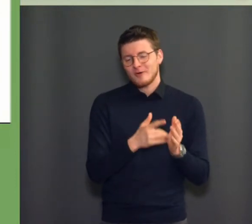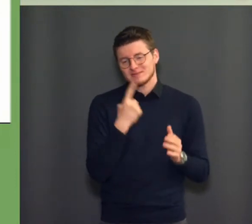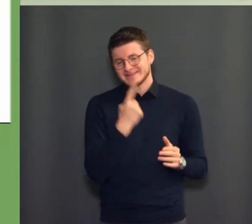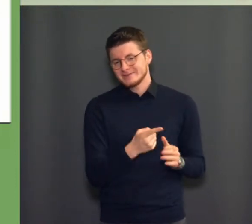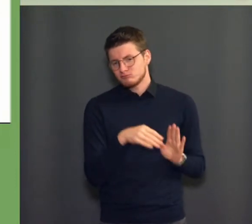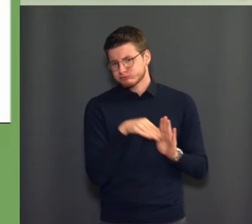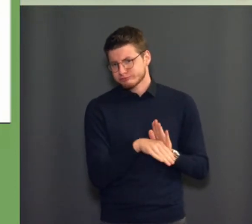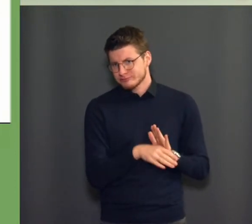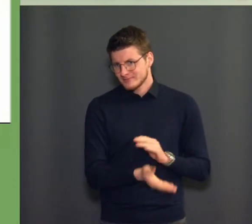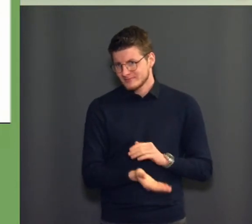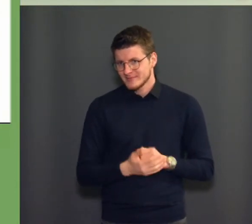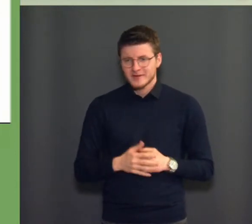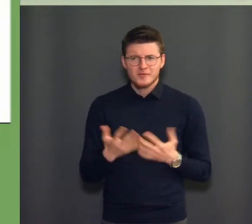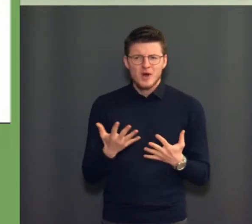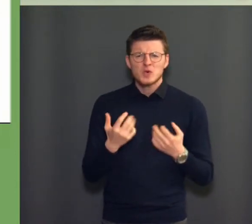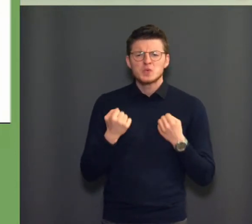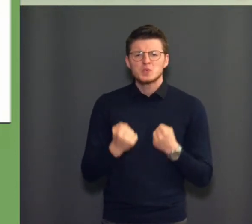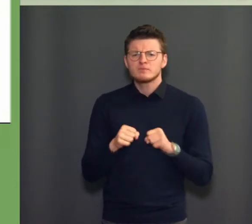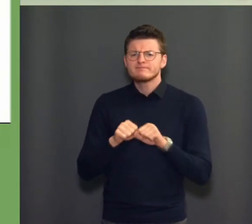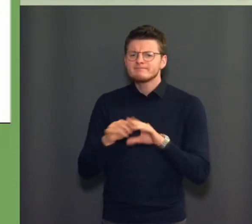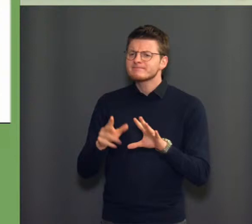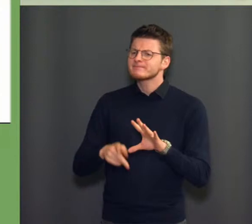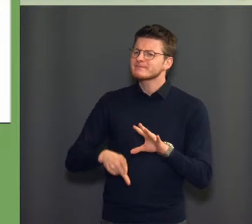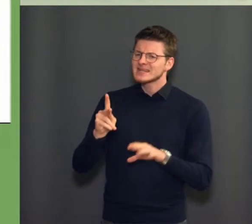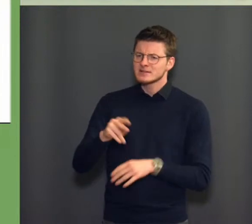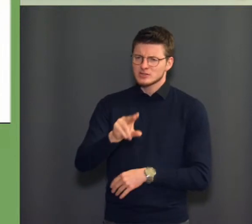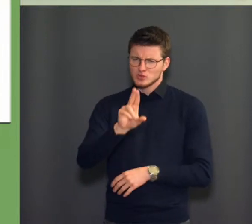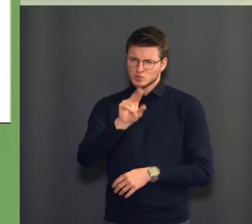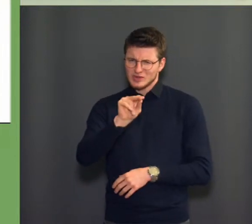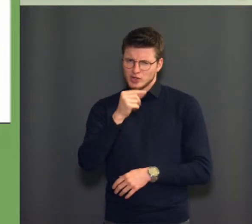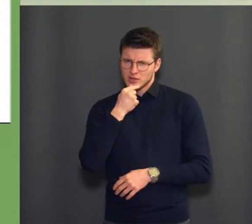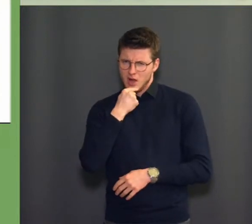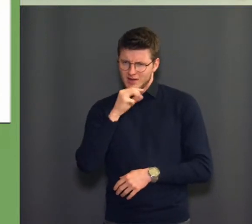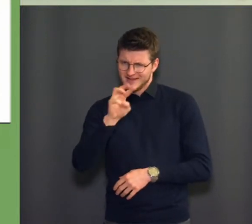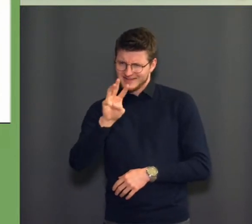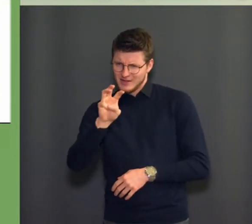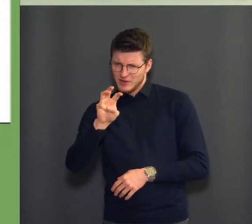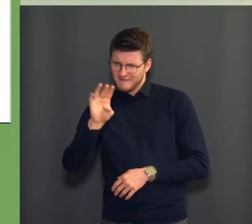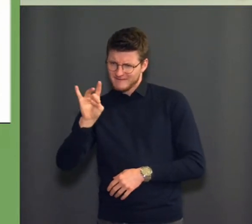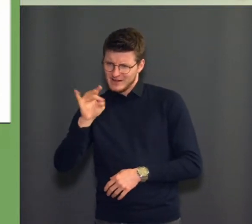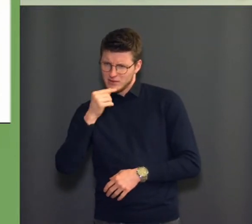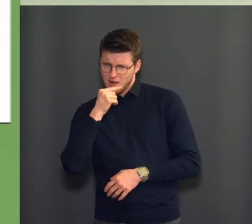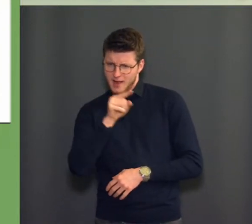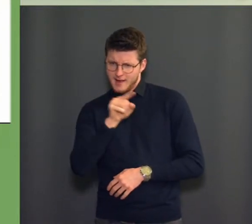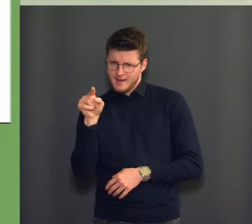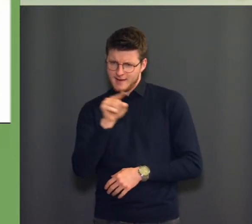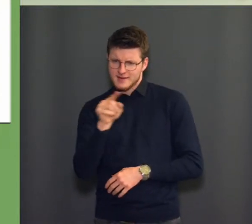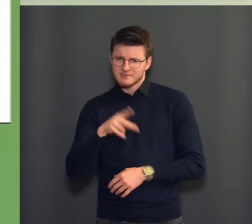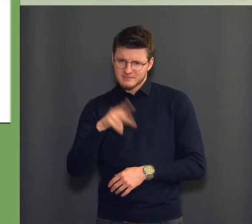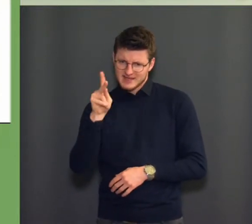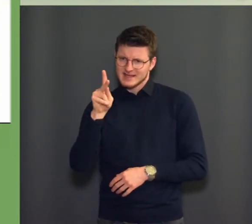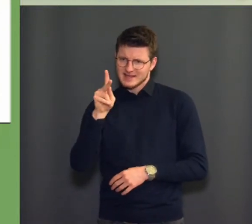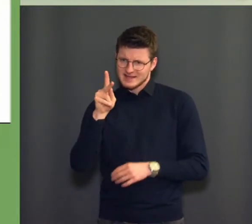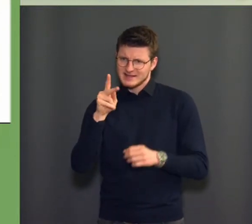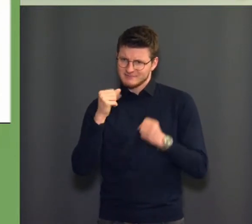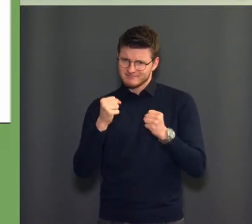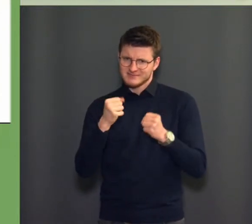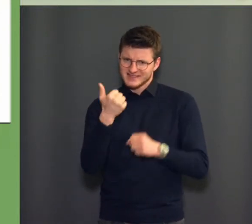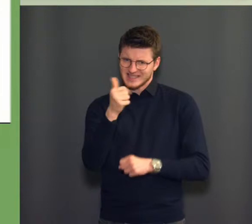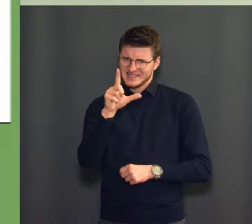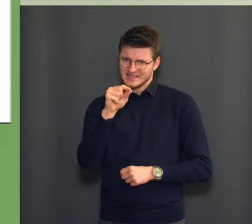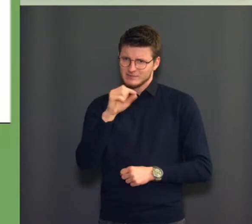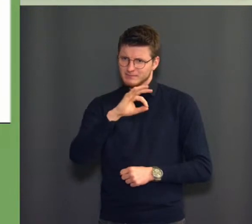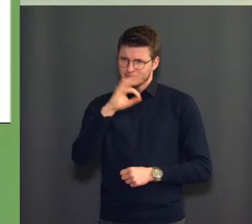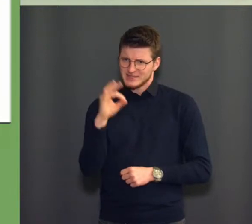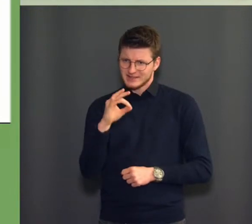de 20ers, 30ers en 40ers, elk goed voor zo'n 16% van alle besmettingen.